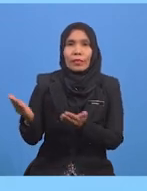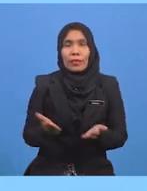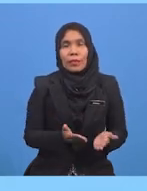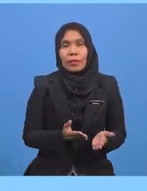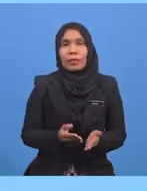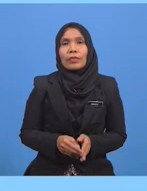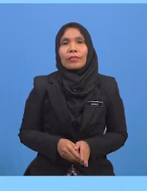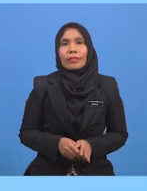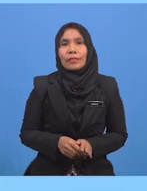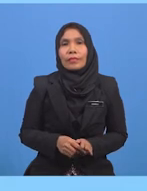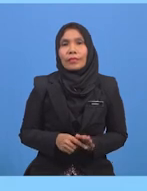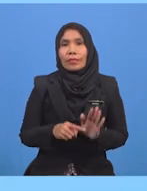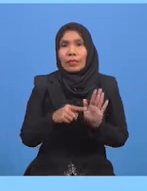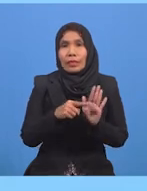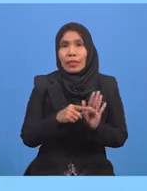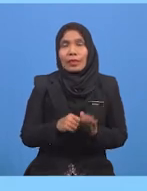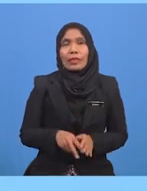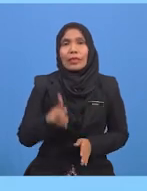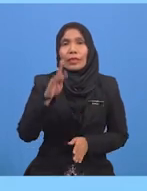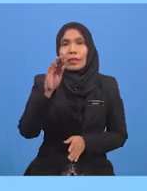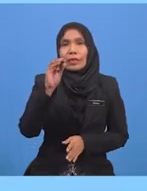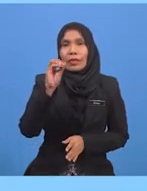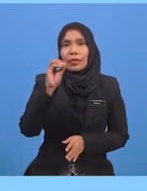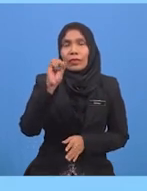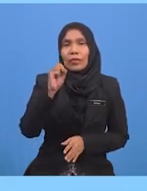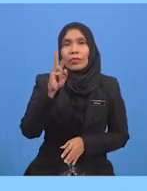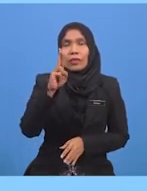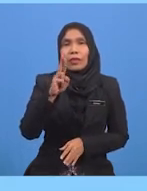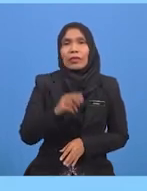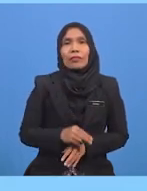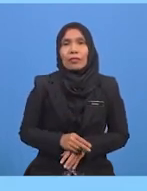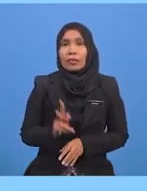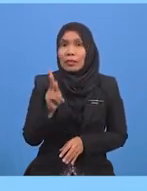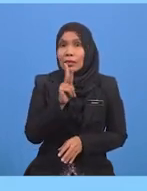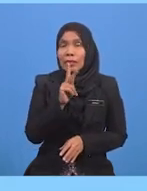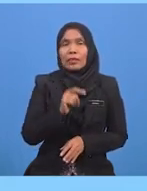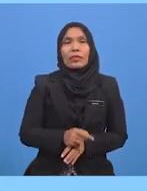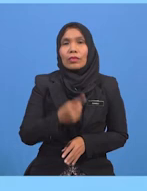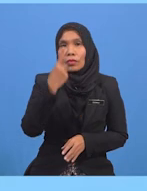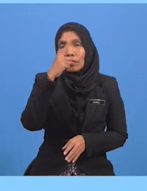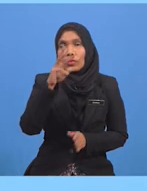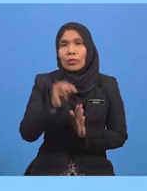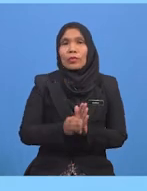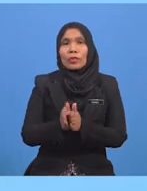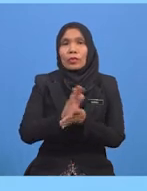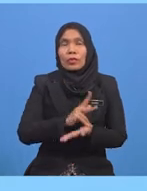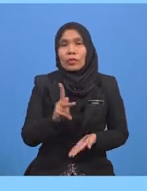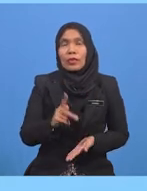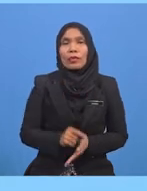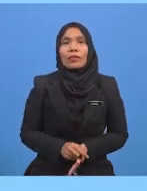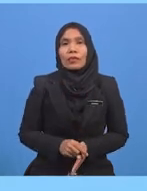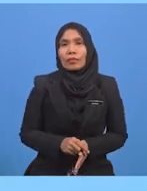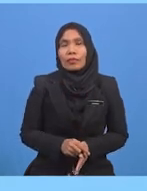140 cos R ke sebelah kiri untuk menjadikannya positif.